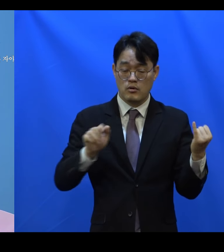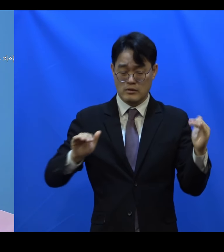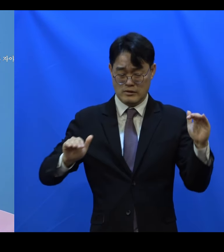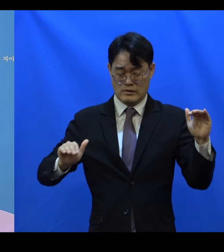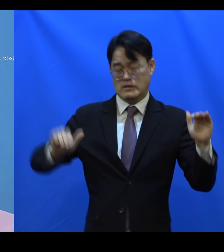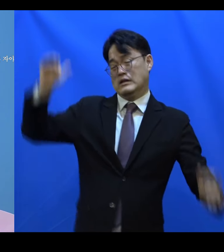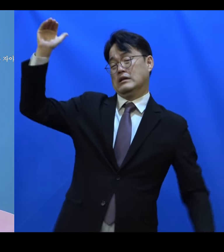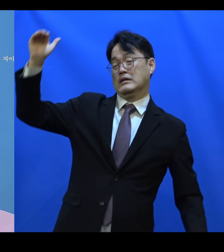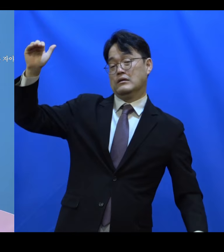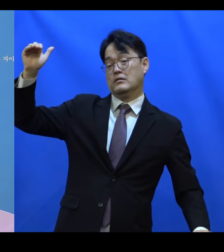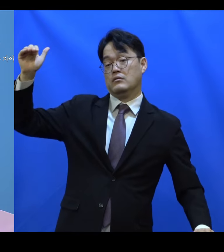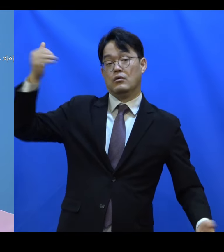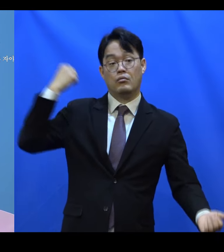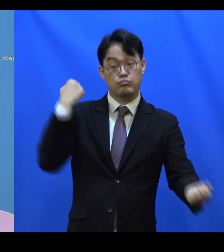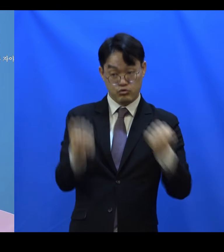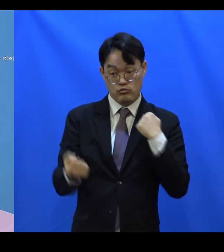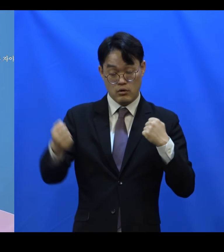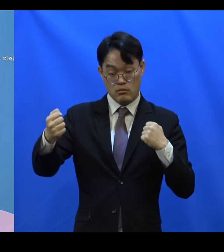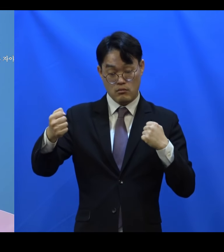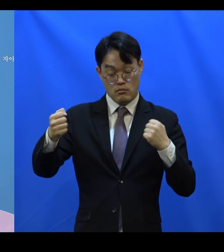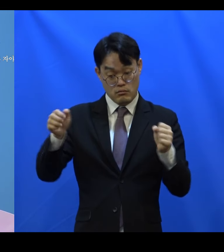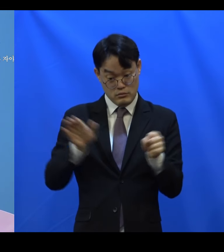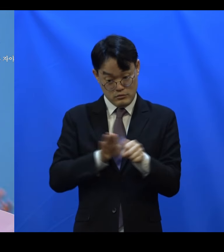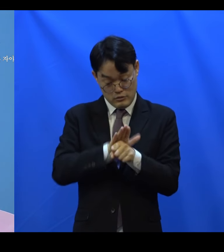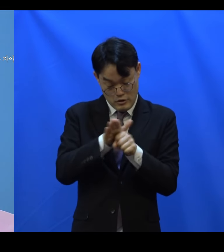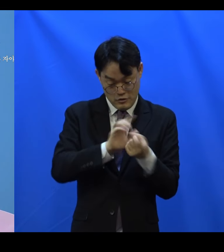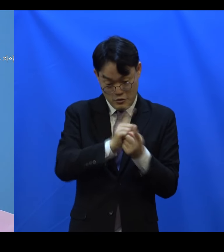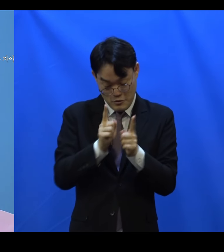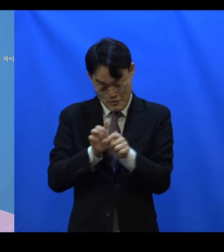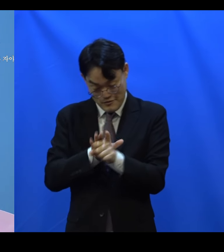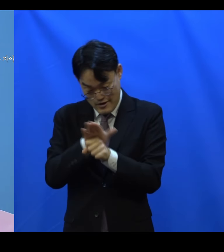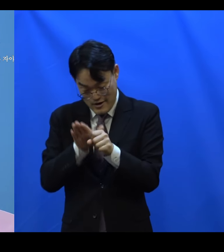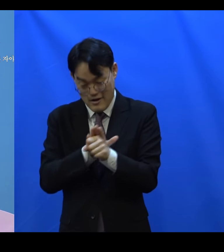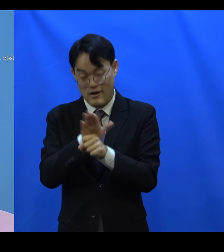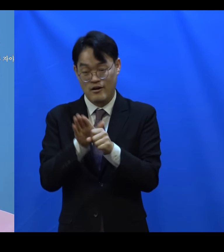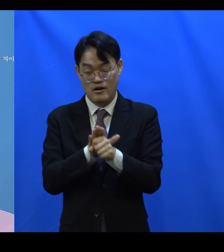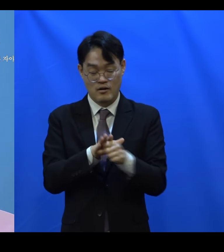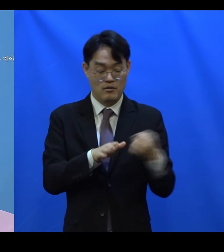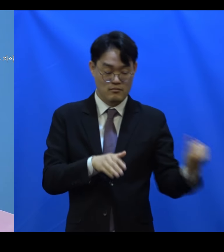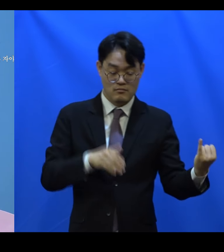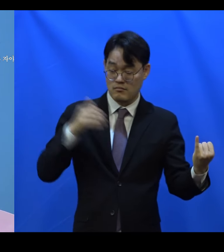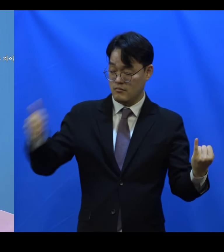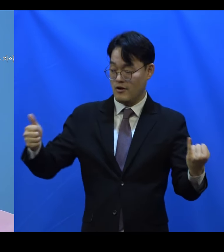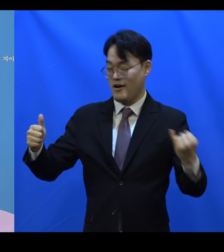자랑스럽게 여겨야 돼요. 부부가 서로를 자랑스럽게 해야 돼요.